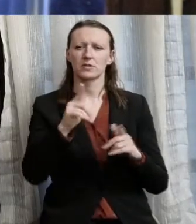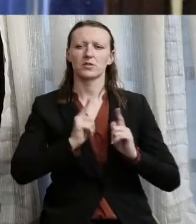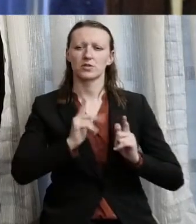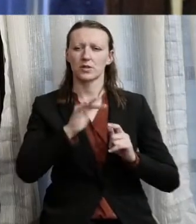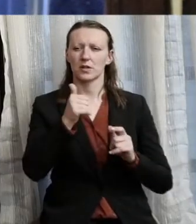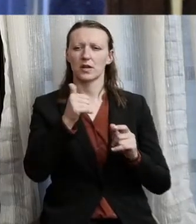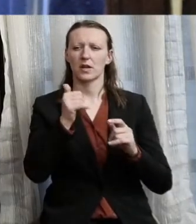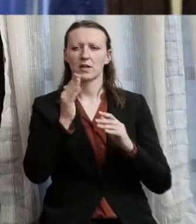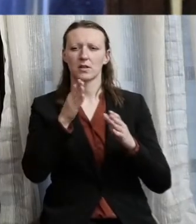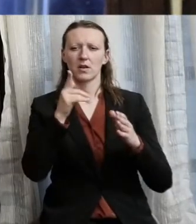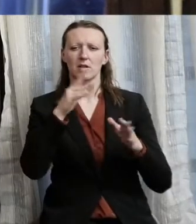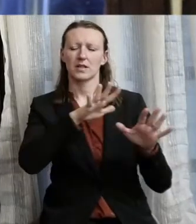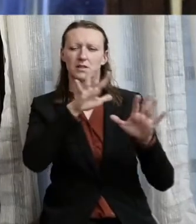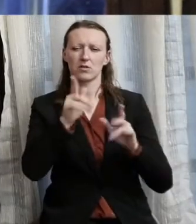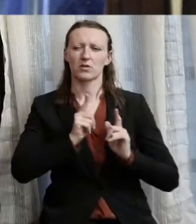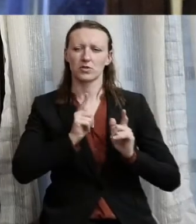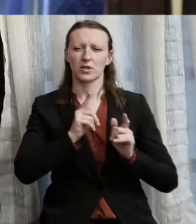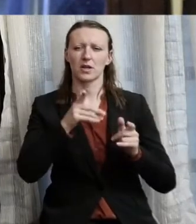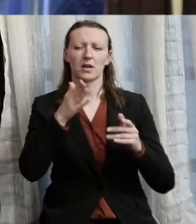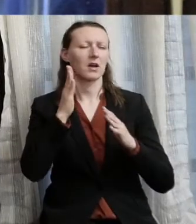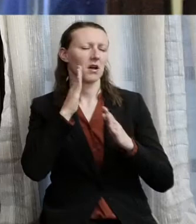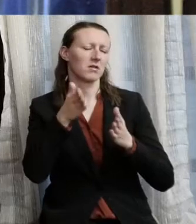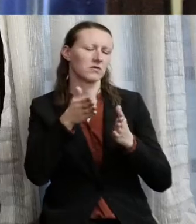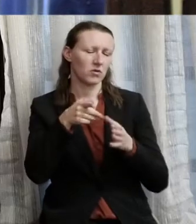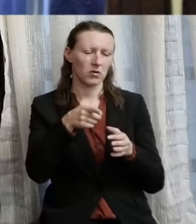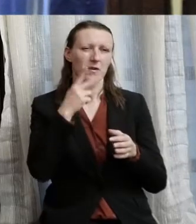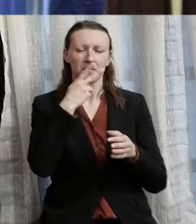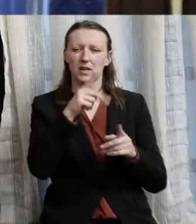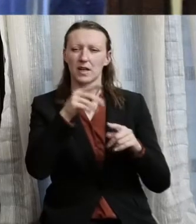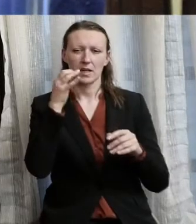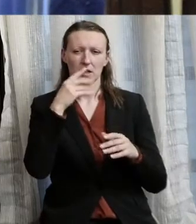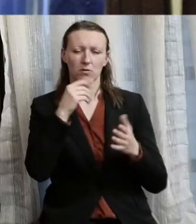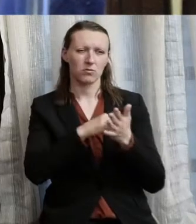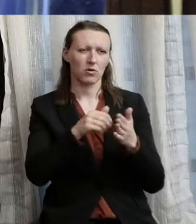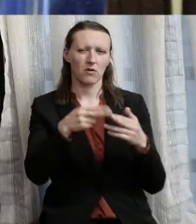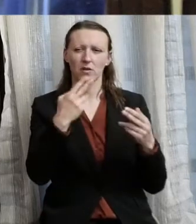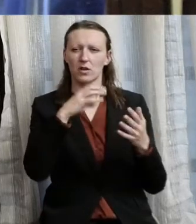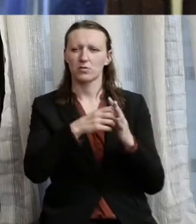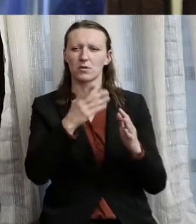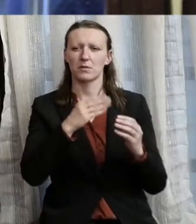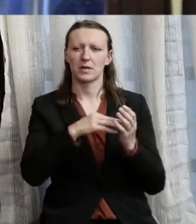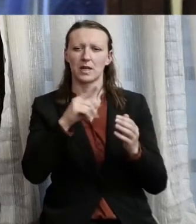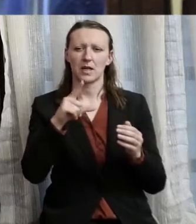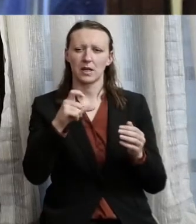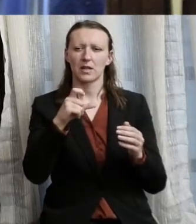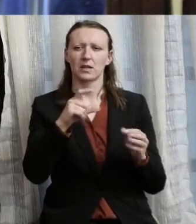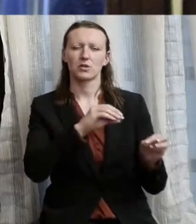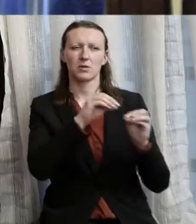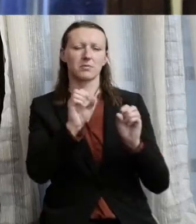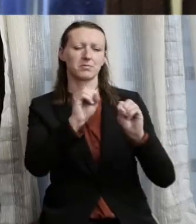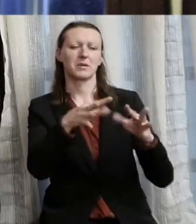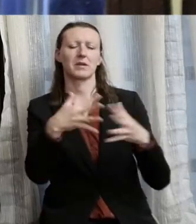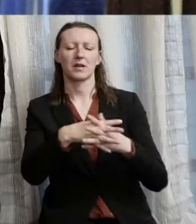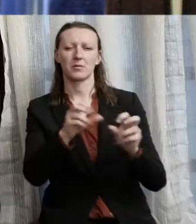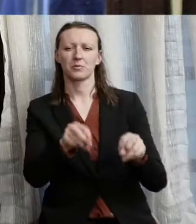čeka na jednokrevetnu sobu 10 godina. Međutim, vidjeli smo neki dan u medijima da je župan gospodin Boris Miletić prebacio lopticu